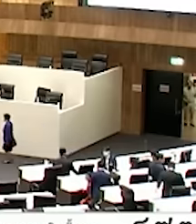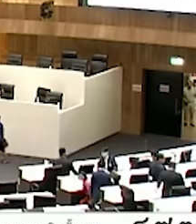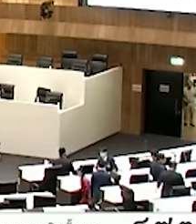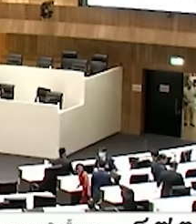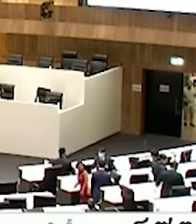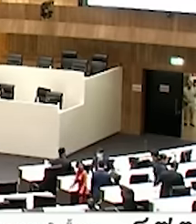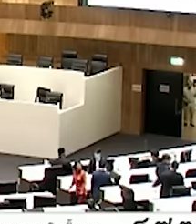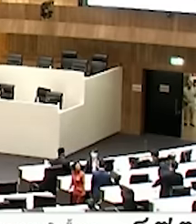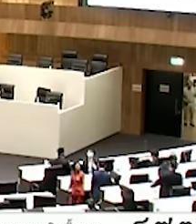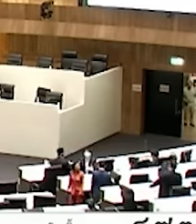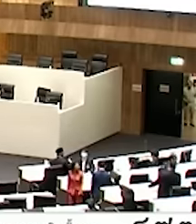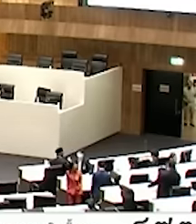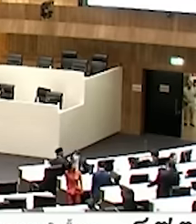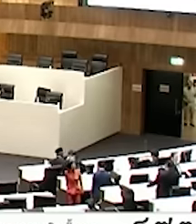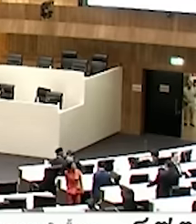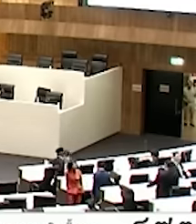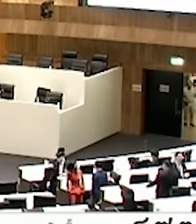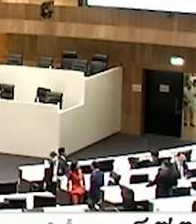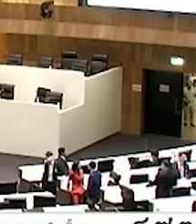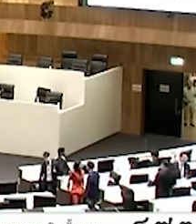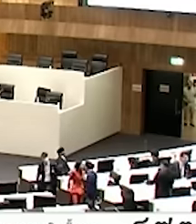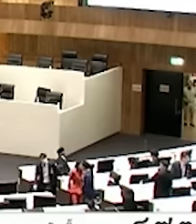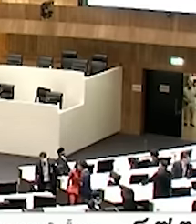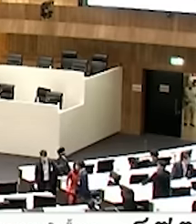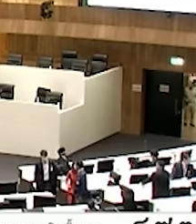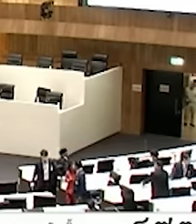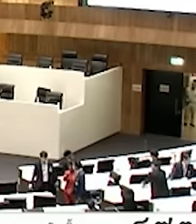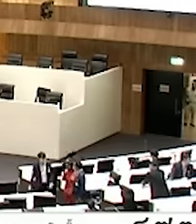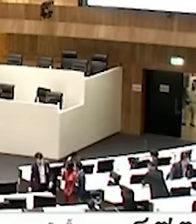อมัธาประธานสภาผู้แทนราษฎรเป็นประธานการประชุมนะคะ